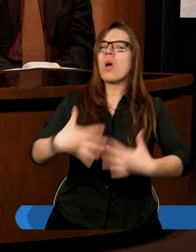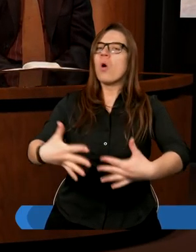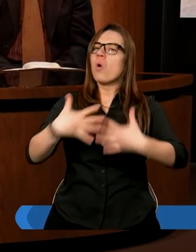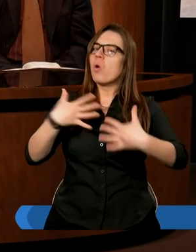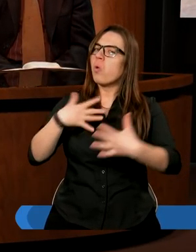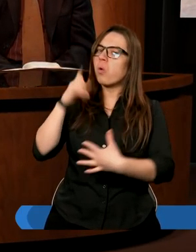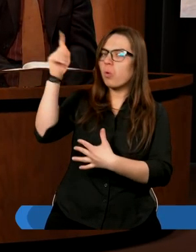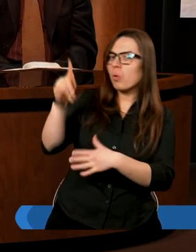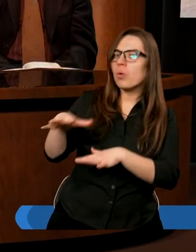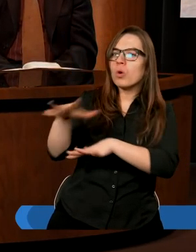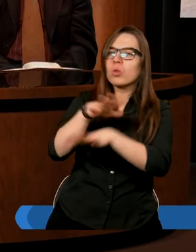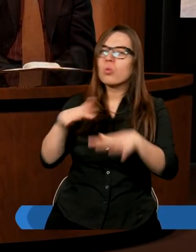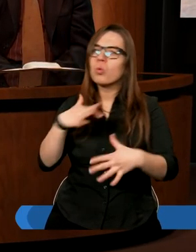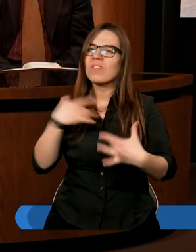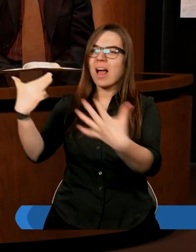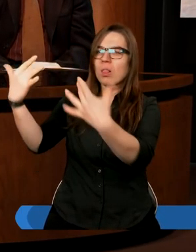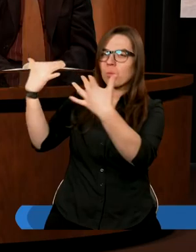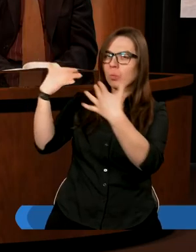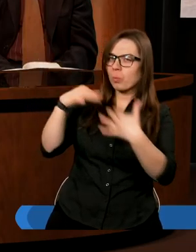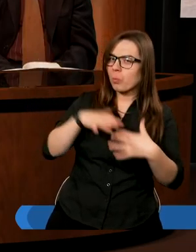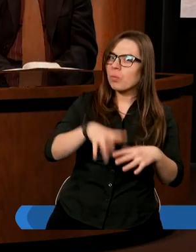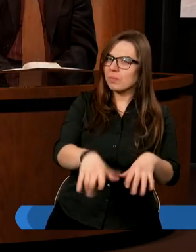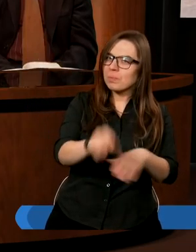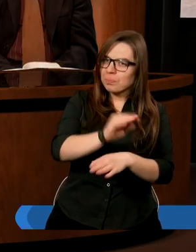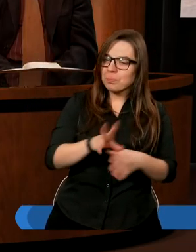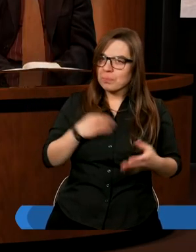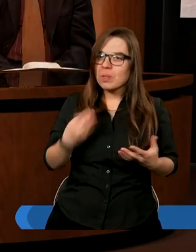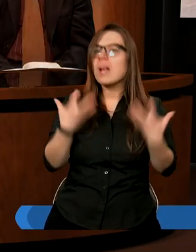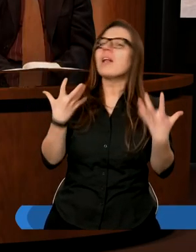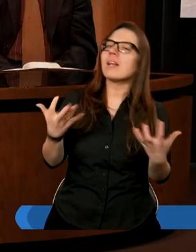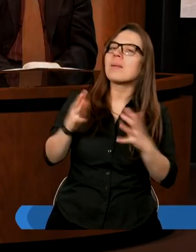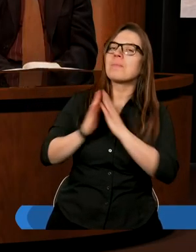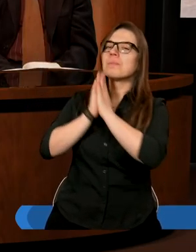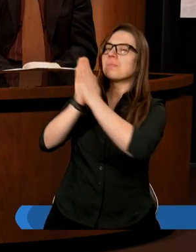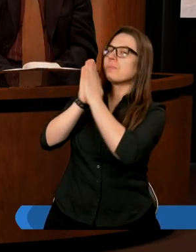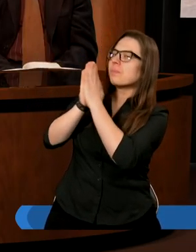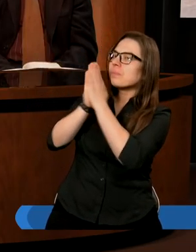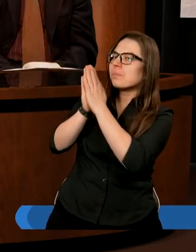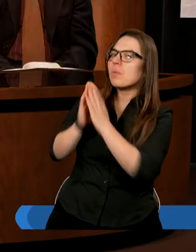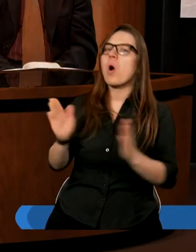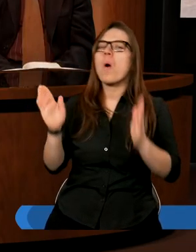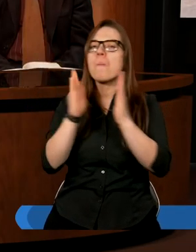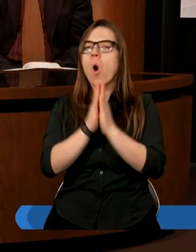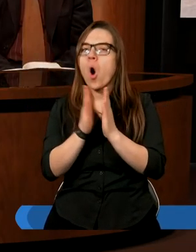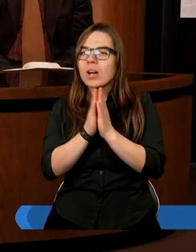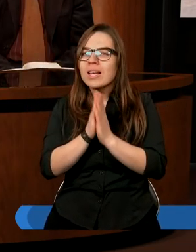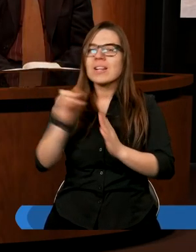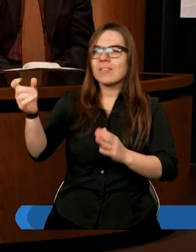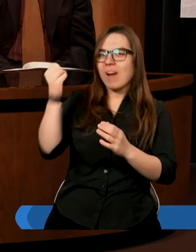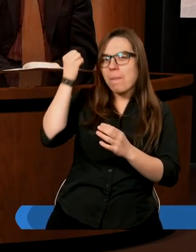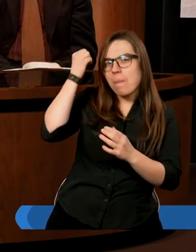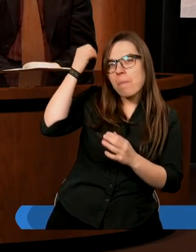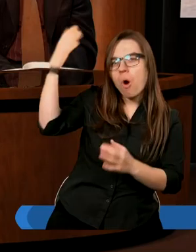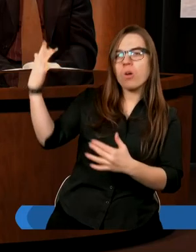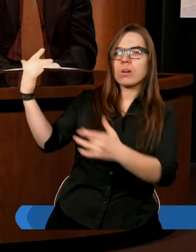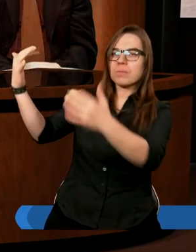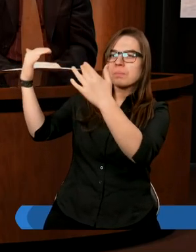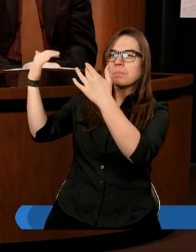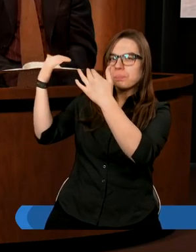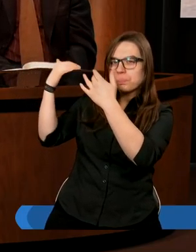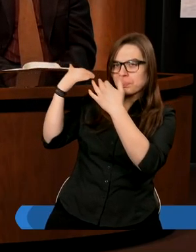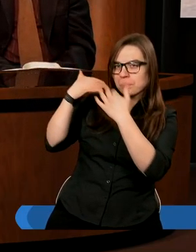natchnieniem Ducha Świętego, chcemy prosić o szczególną mądrość, aby te